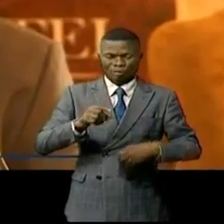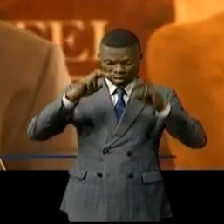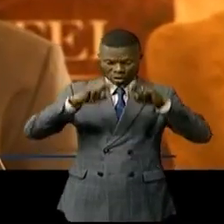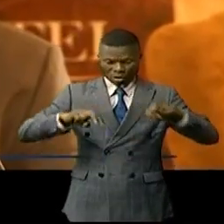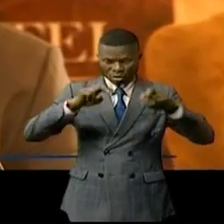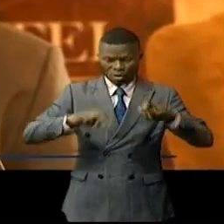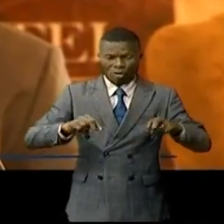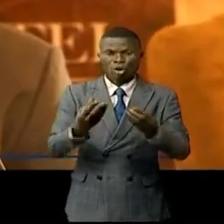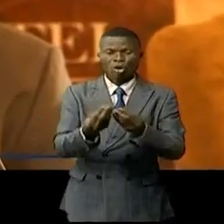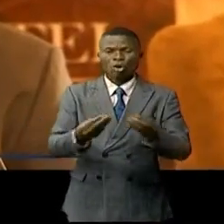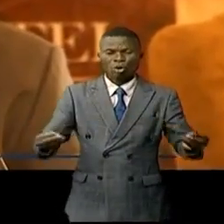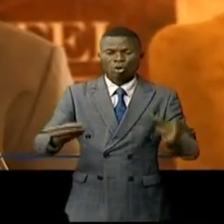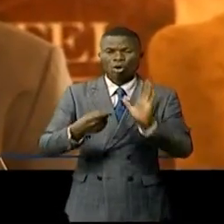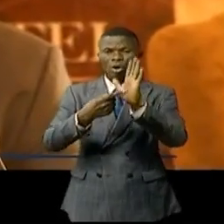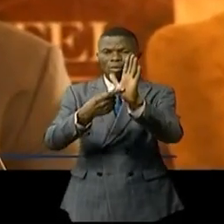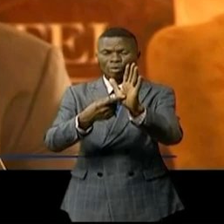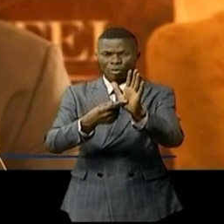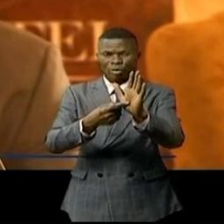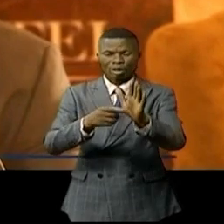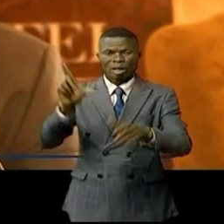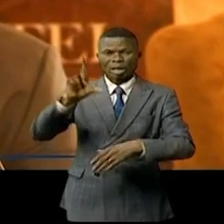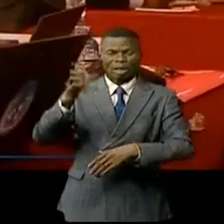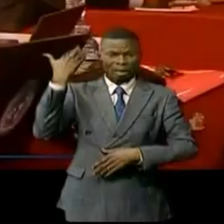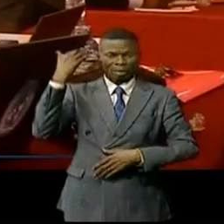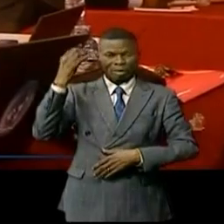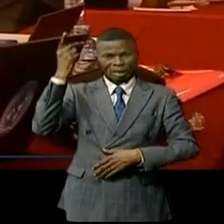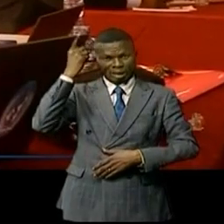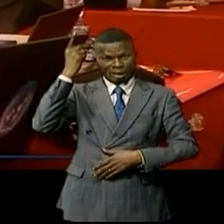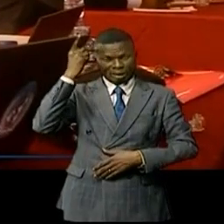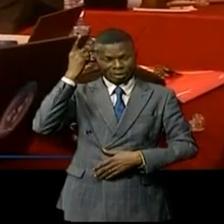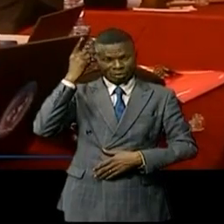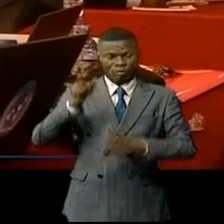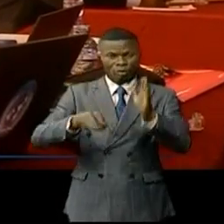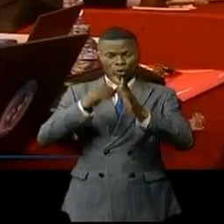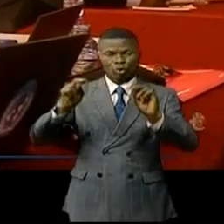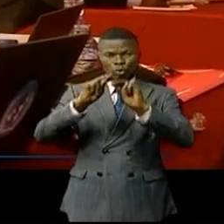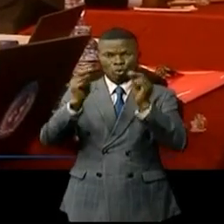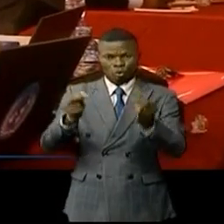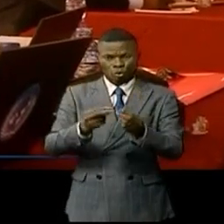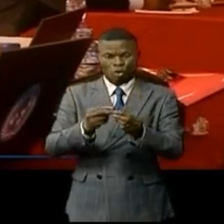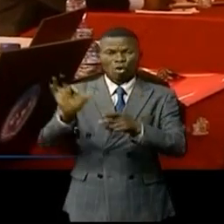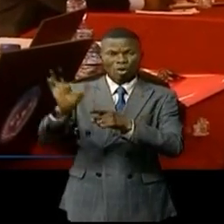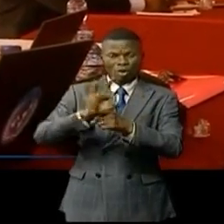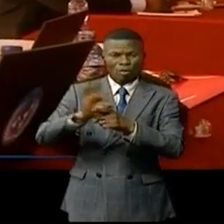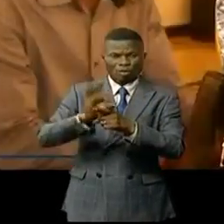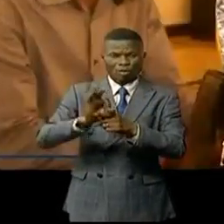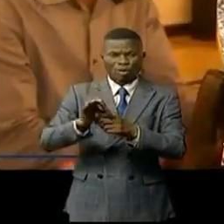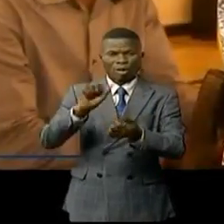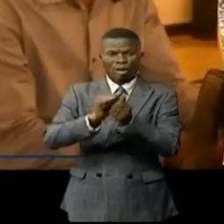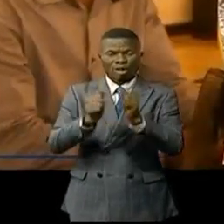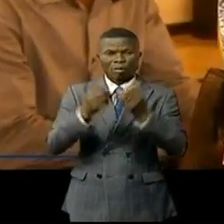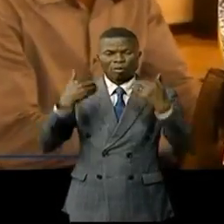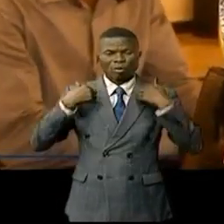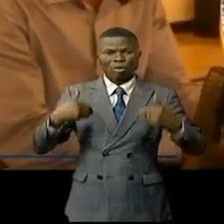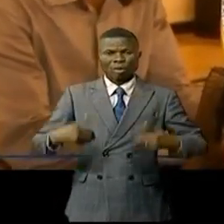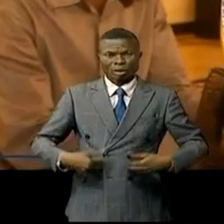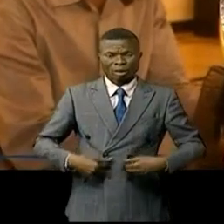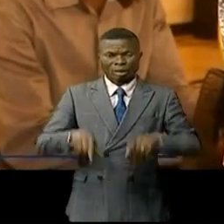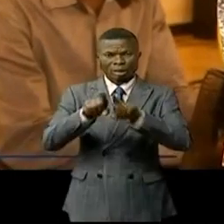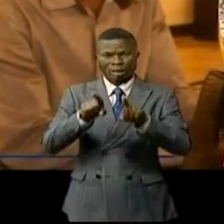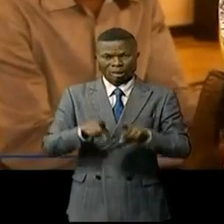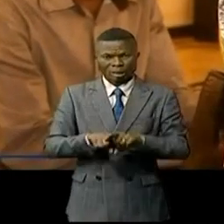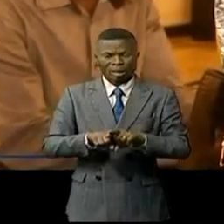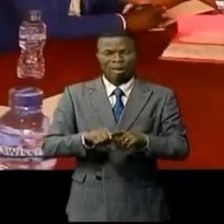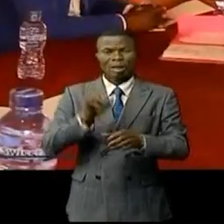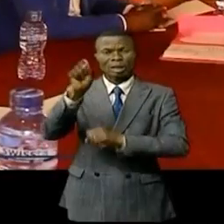les résultats ont été présentés lundi à Kinshasa. Avec ses 12 composantes, le système d'information dans le secteur de la santé devait être